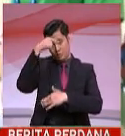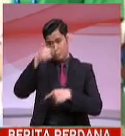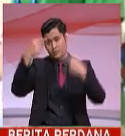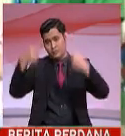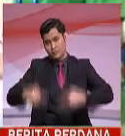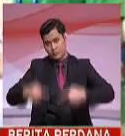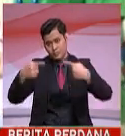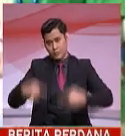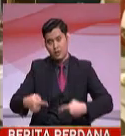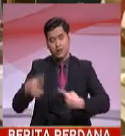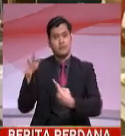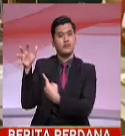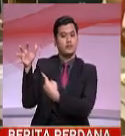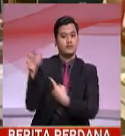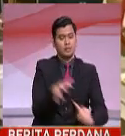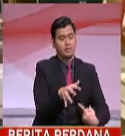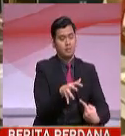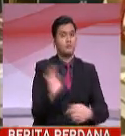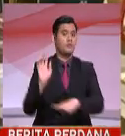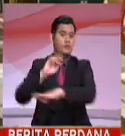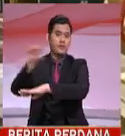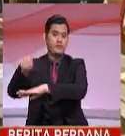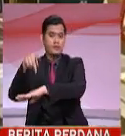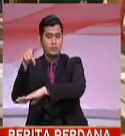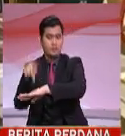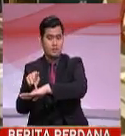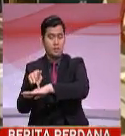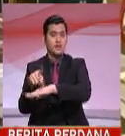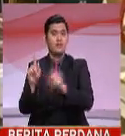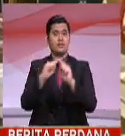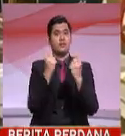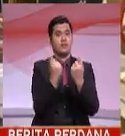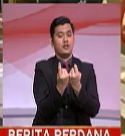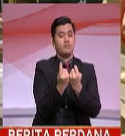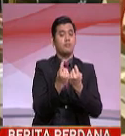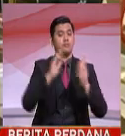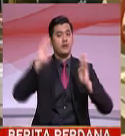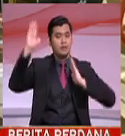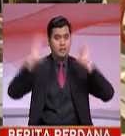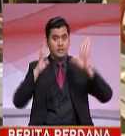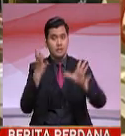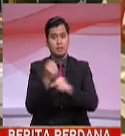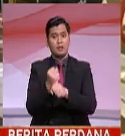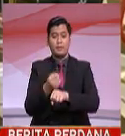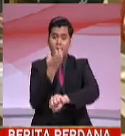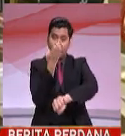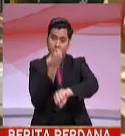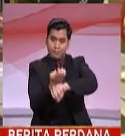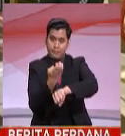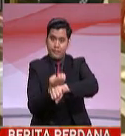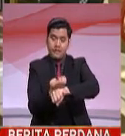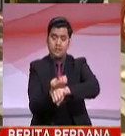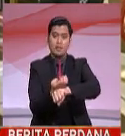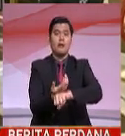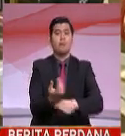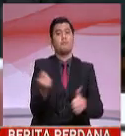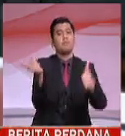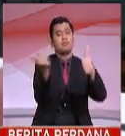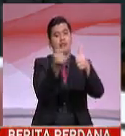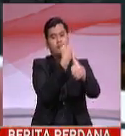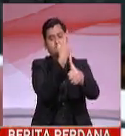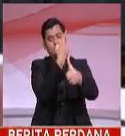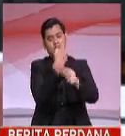Pada edisi 2019 di Filipina, skuad catur negara melakar sejarah apabila meraih pingat emas pertama menerusi Yoh Li Tian.